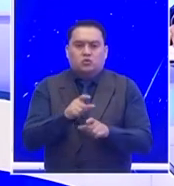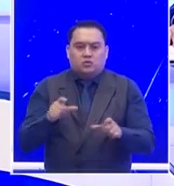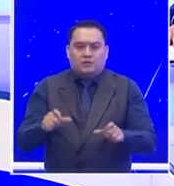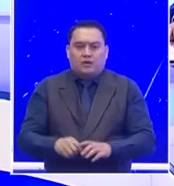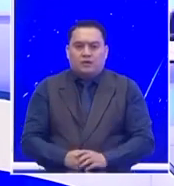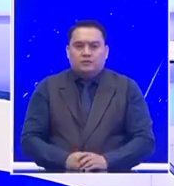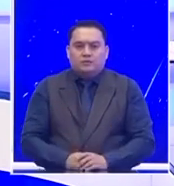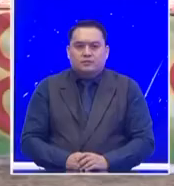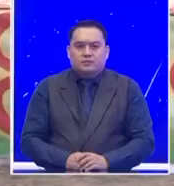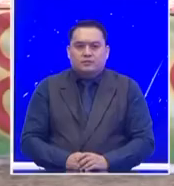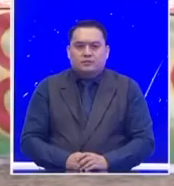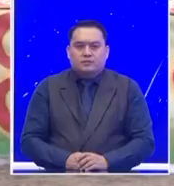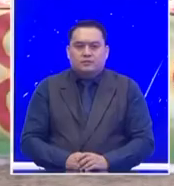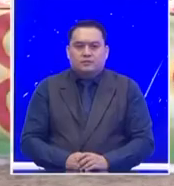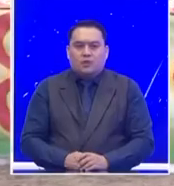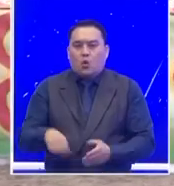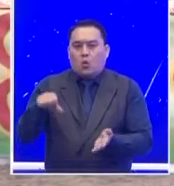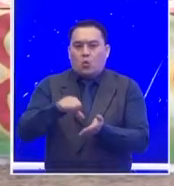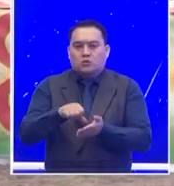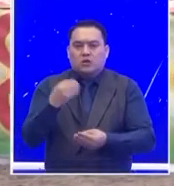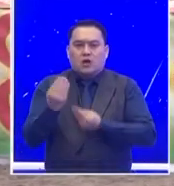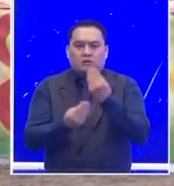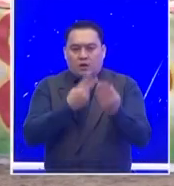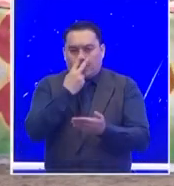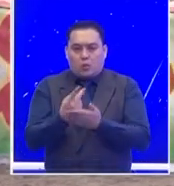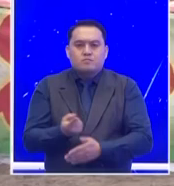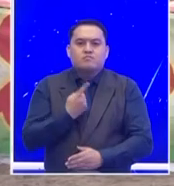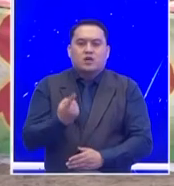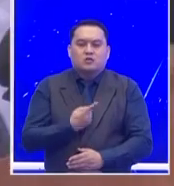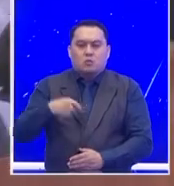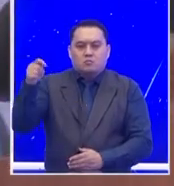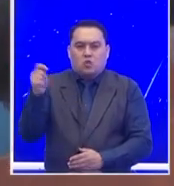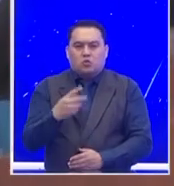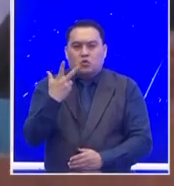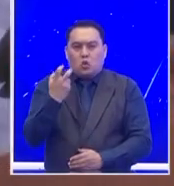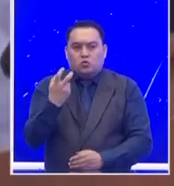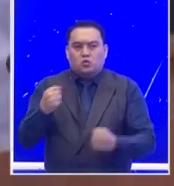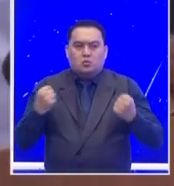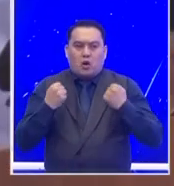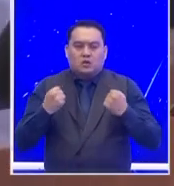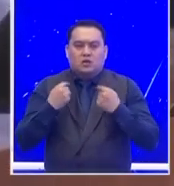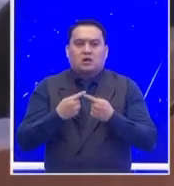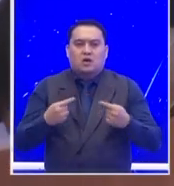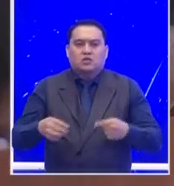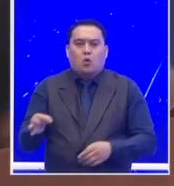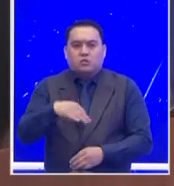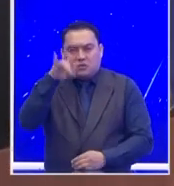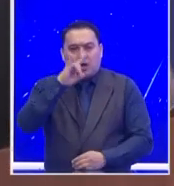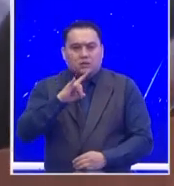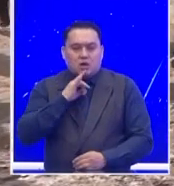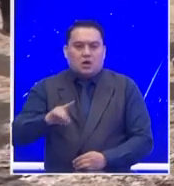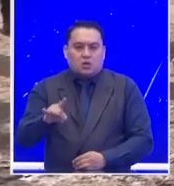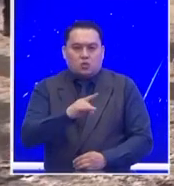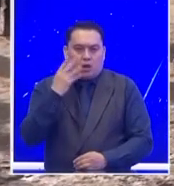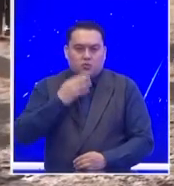кокпаристов. Принять участие в играх и показать свое мастерство приехали более 300 спортсменов из разных областей Казахстана и